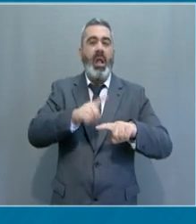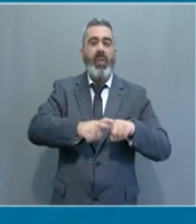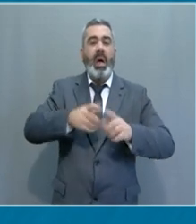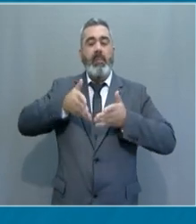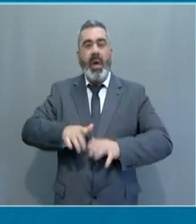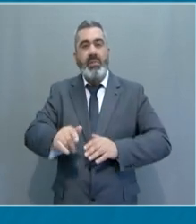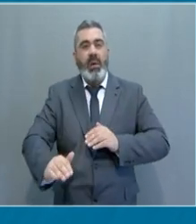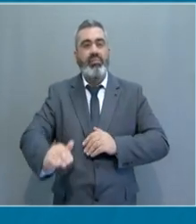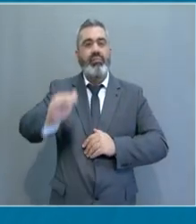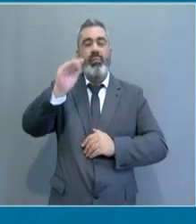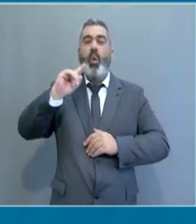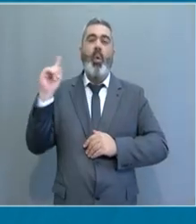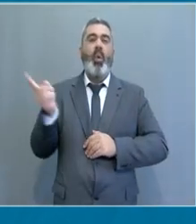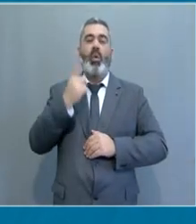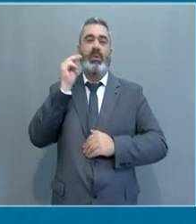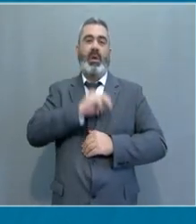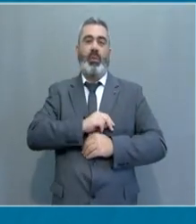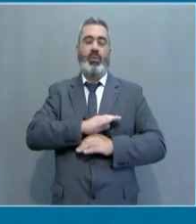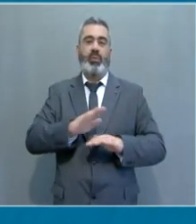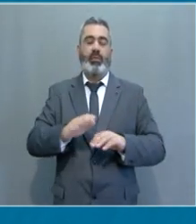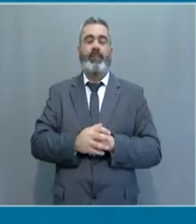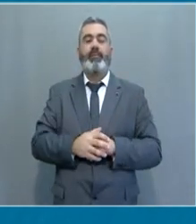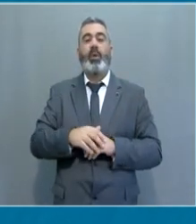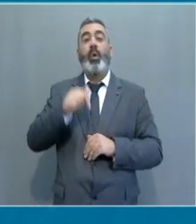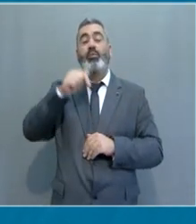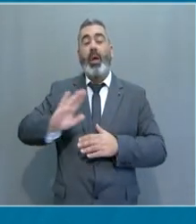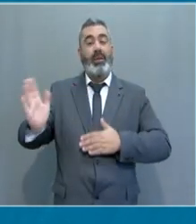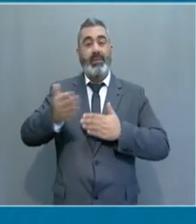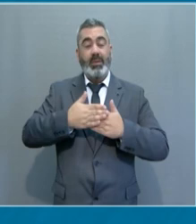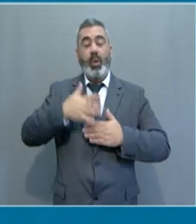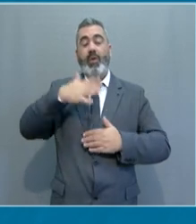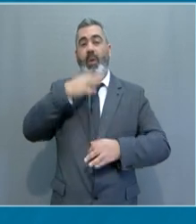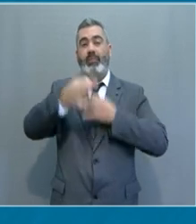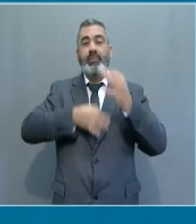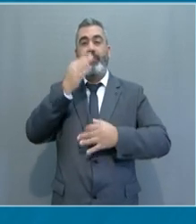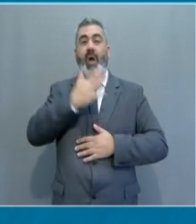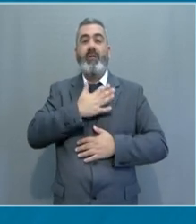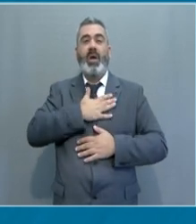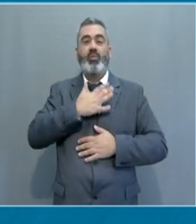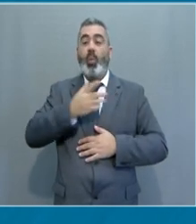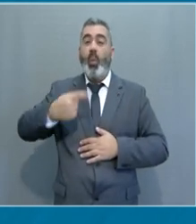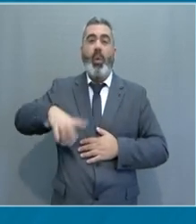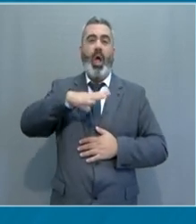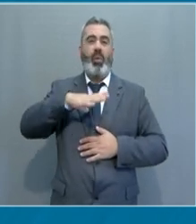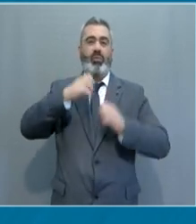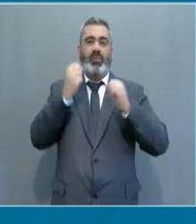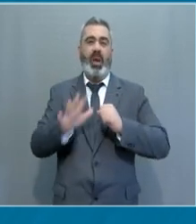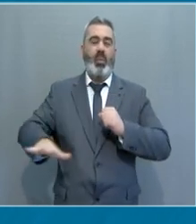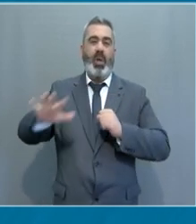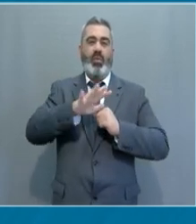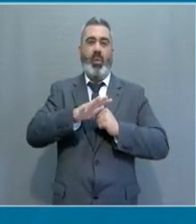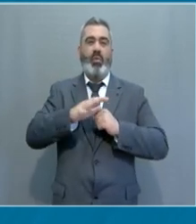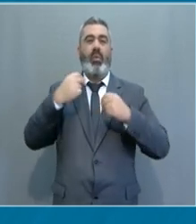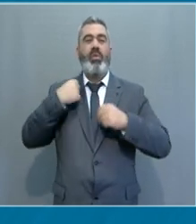μας και για όλους. Κλείνοντας, θα ήθελα να ευχαριστήσω πρώτα απ' όλα την τοπική κοινωνία που βρίσκεται εδώ δια